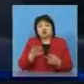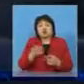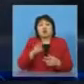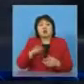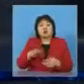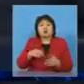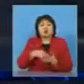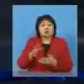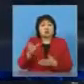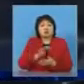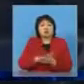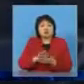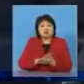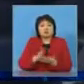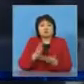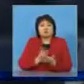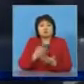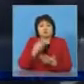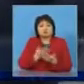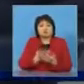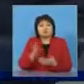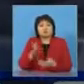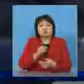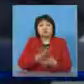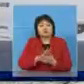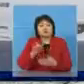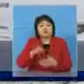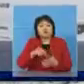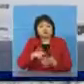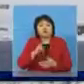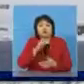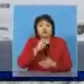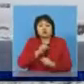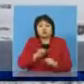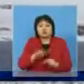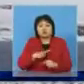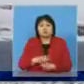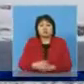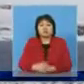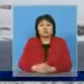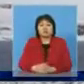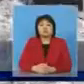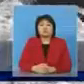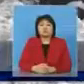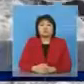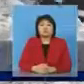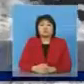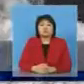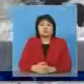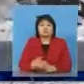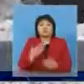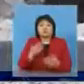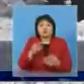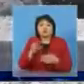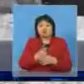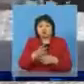Адам жүретін жерлердің барлығы тазартылып жатыр. Давай барлығында адам жүретін ешқандай кедіріс болмасын. Түнімен де қазір адамдар